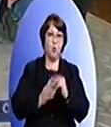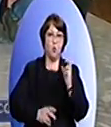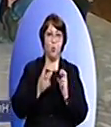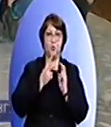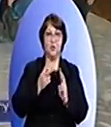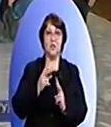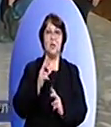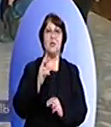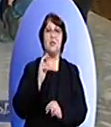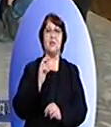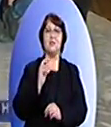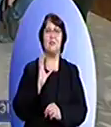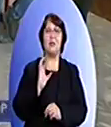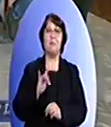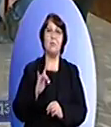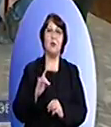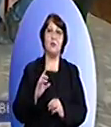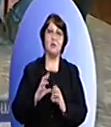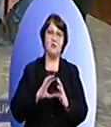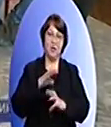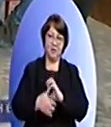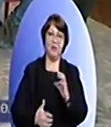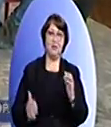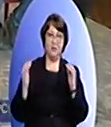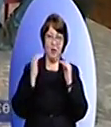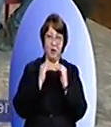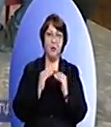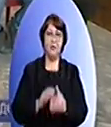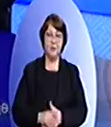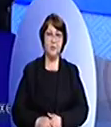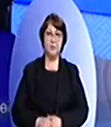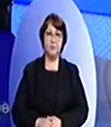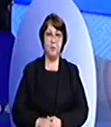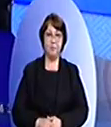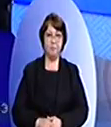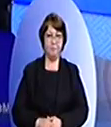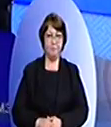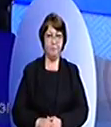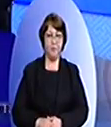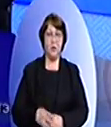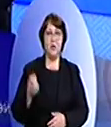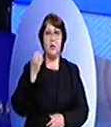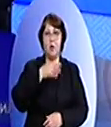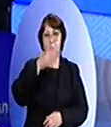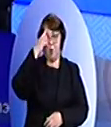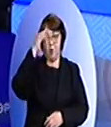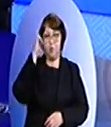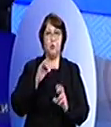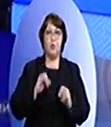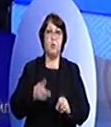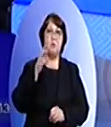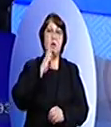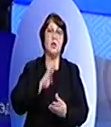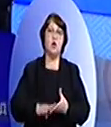хүрсэн гэдгийг онцолж байна. Би та бүхэнд манай улсын хөрөнгө оруулалт мэдээлэлээс танилцуулъя.